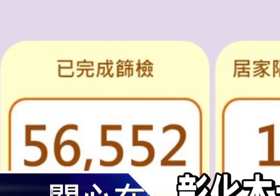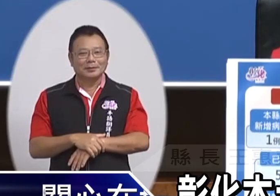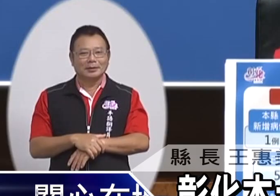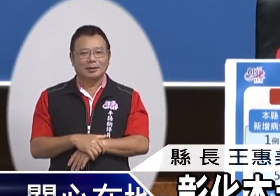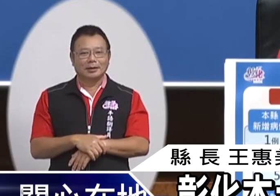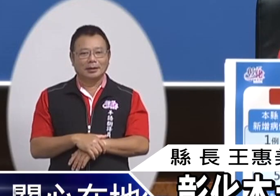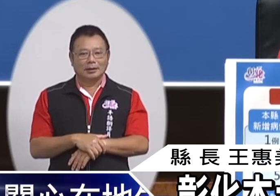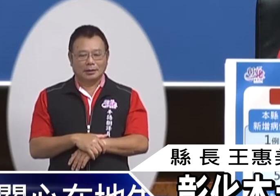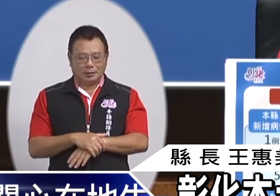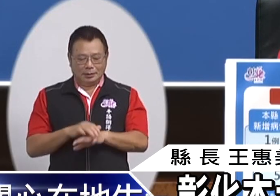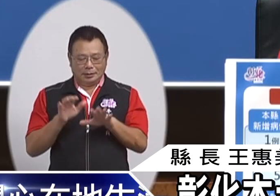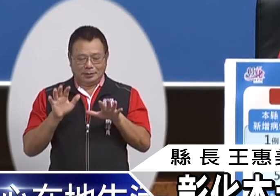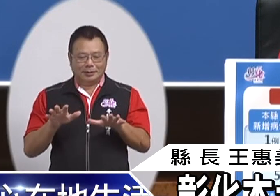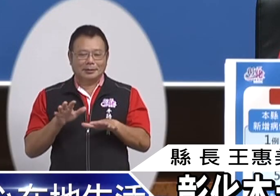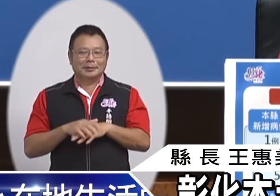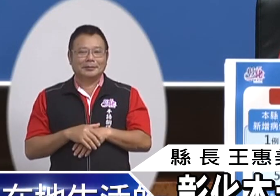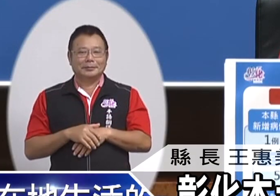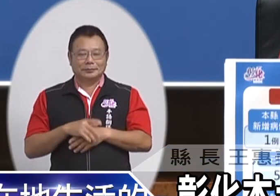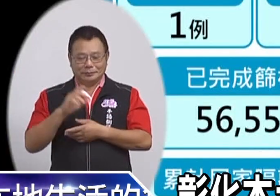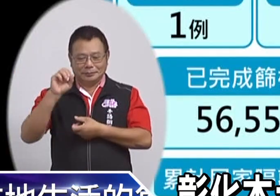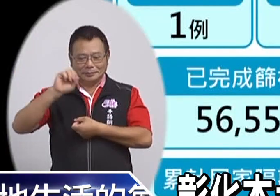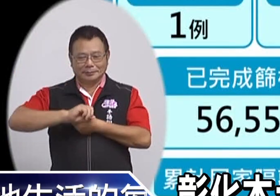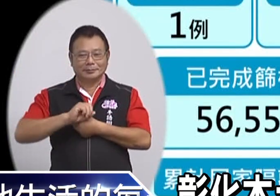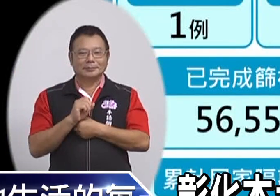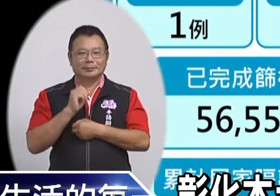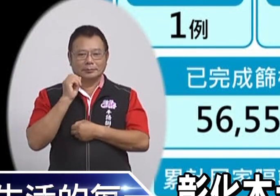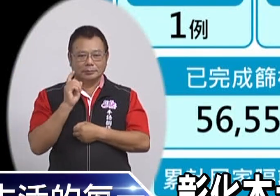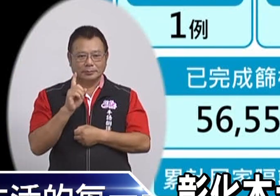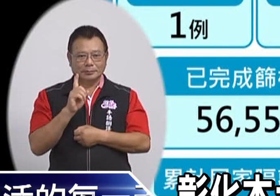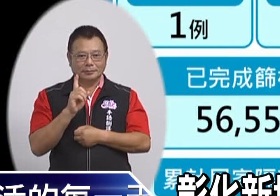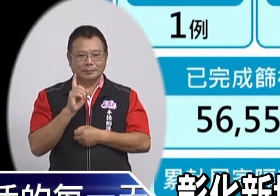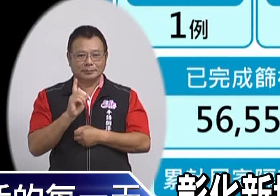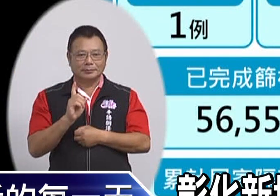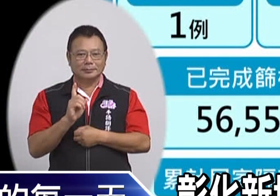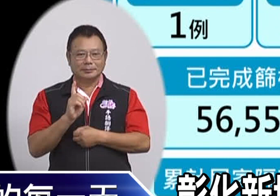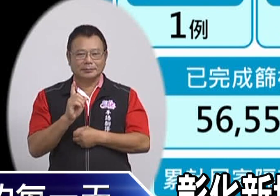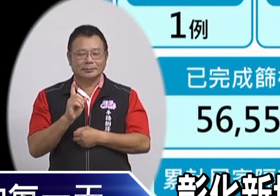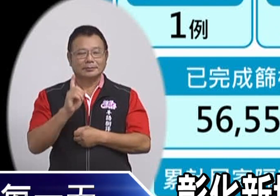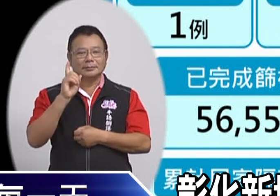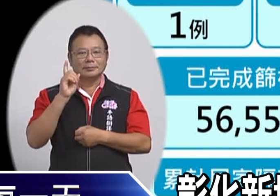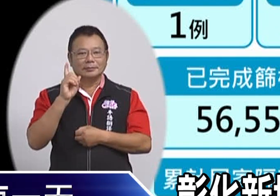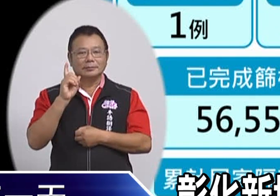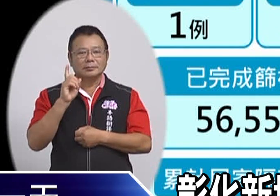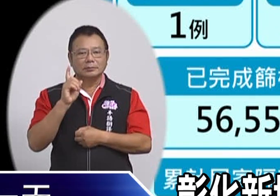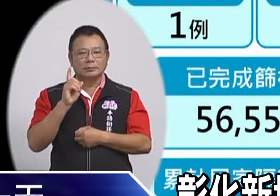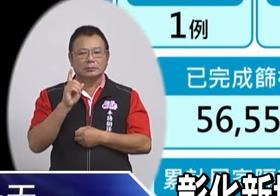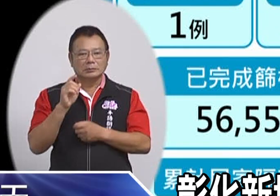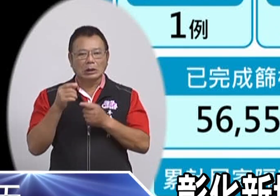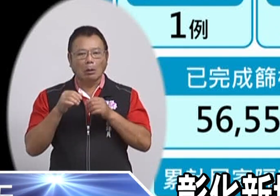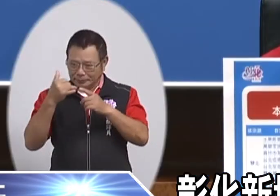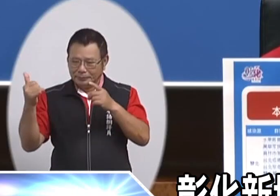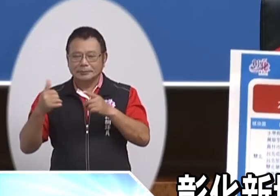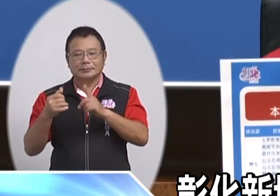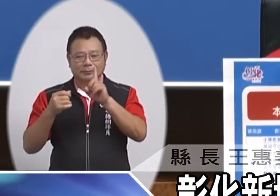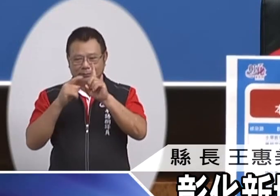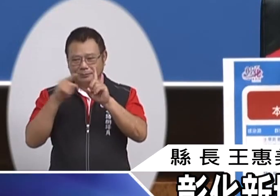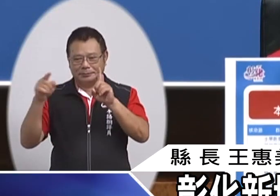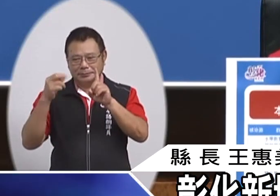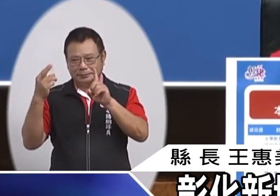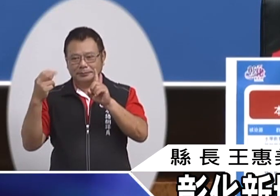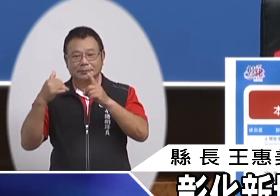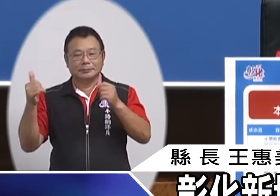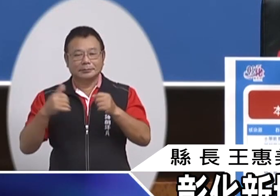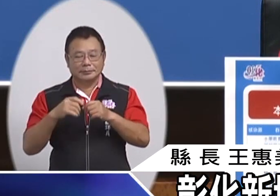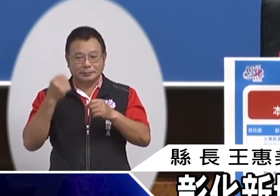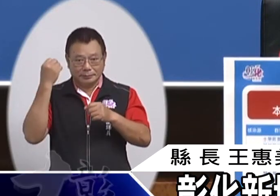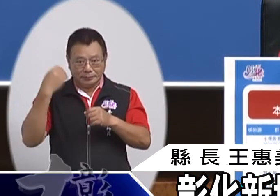好，咱今仔的这个新增病例是1例哈，那但是也变成一个传染链了哈。这个是新成